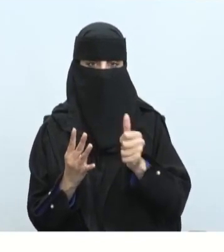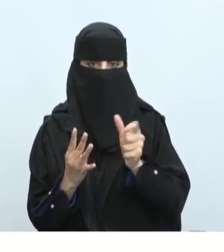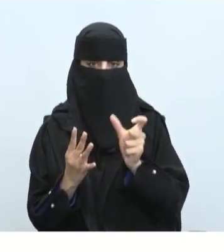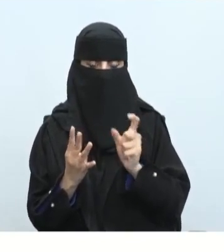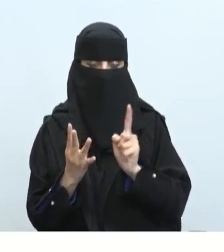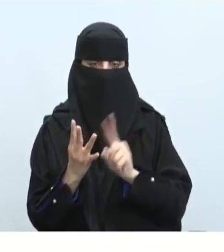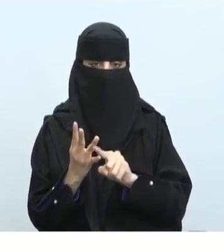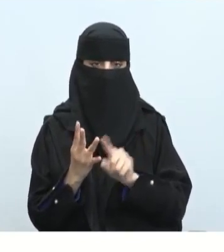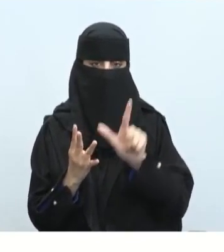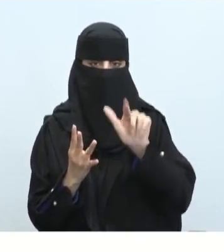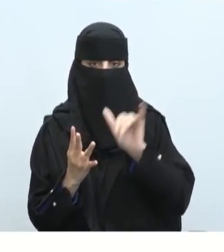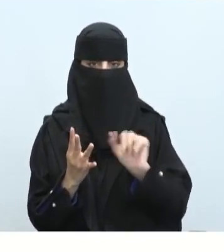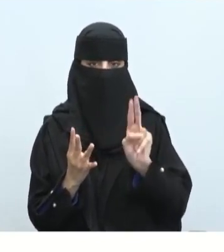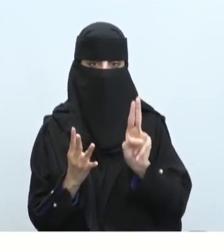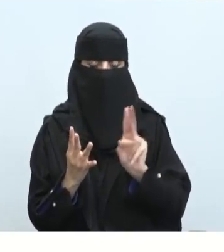كان